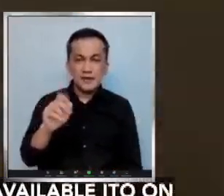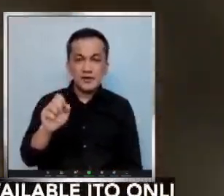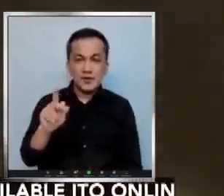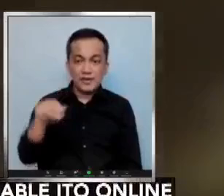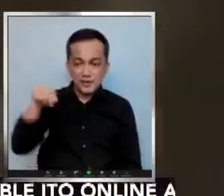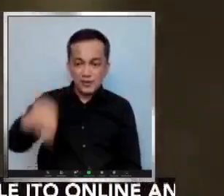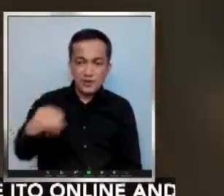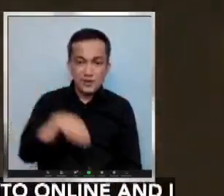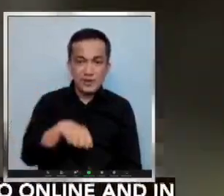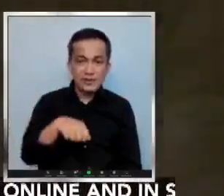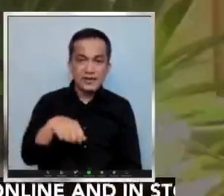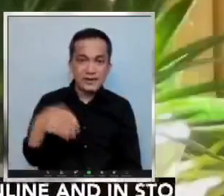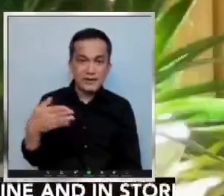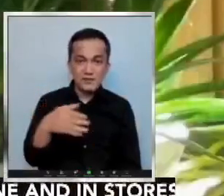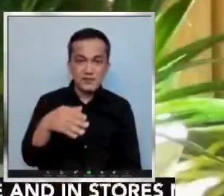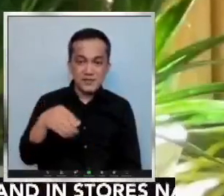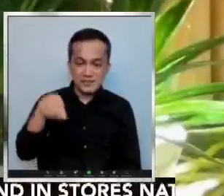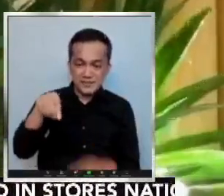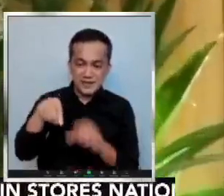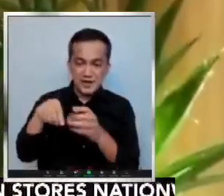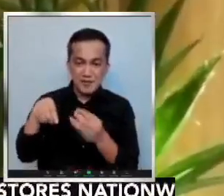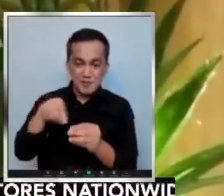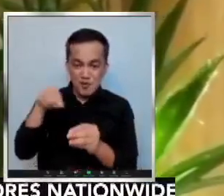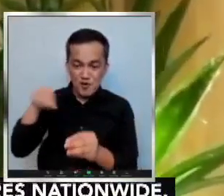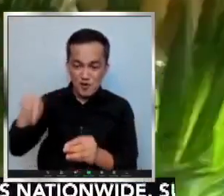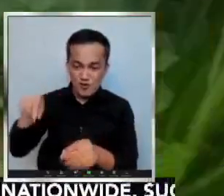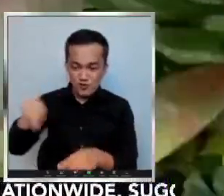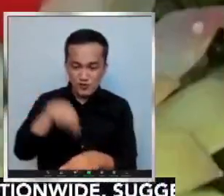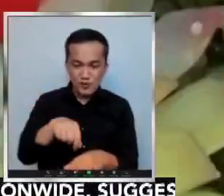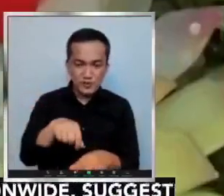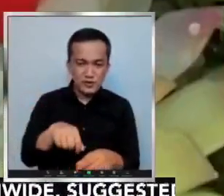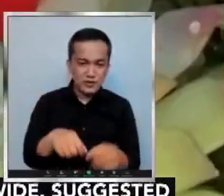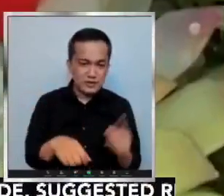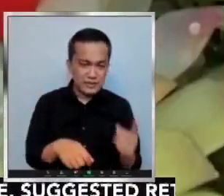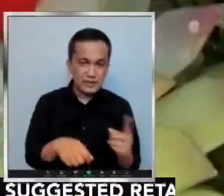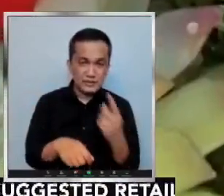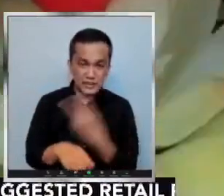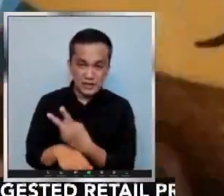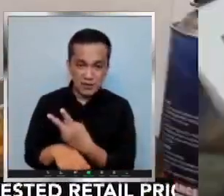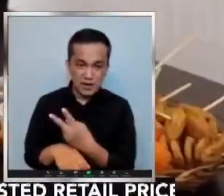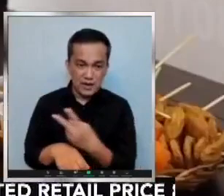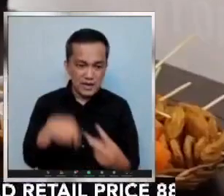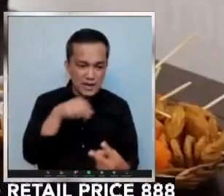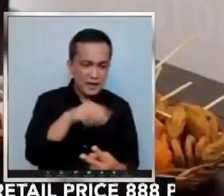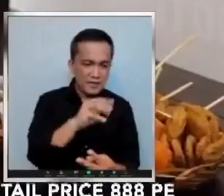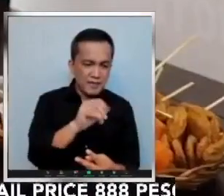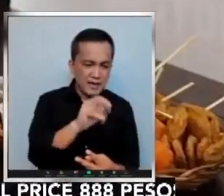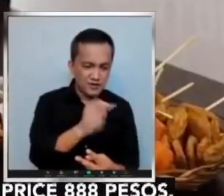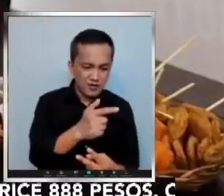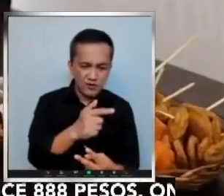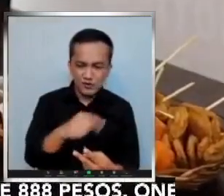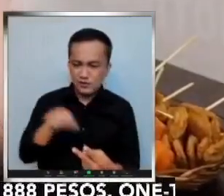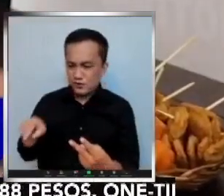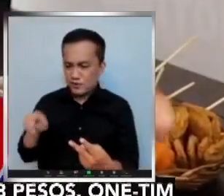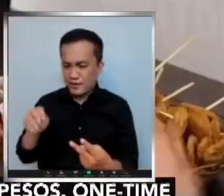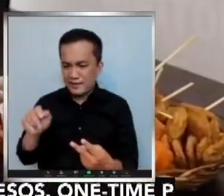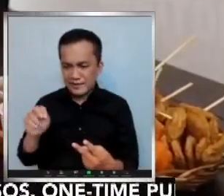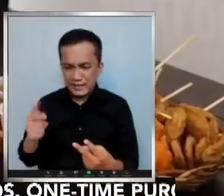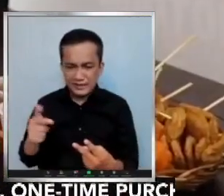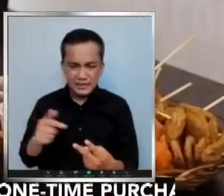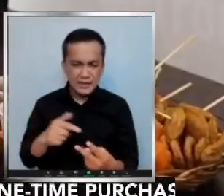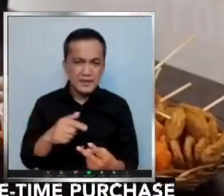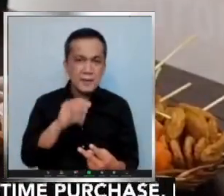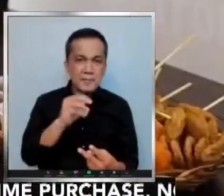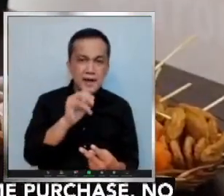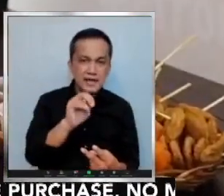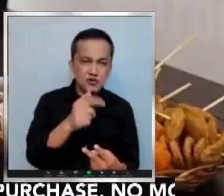ng sauce na pwedeng pagpilian. Ang manong sauce at ang manang sauce. Si manong matamis na maanghang.